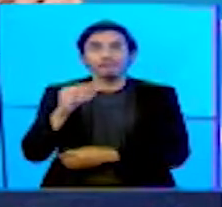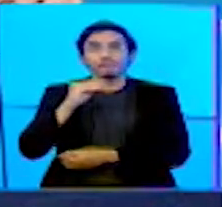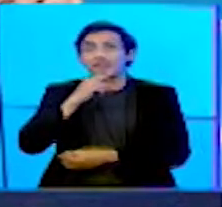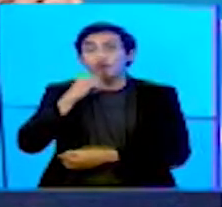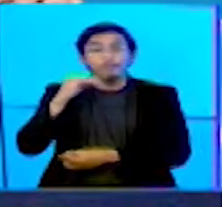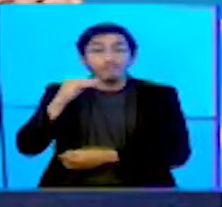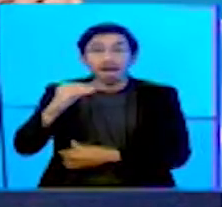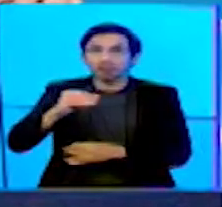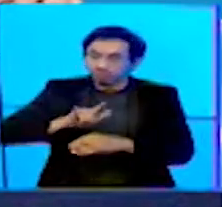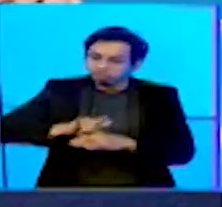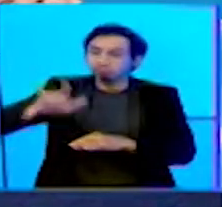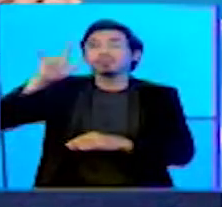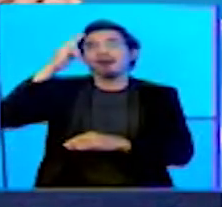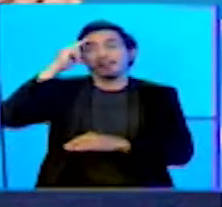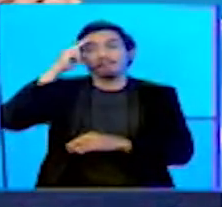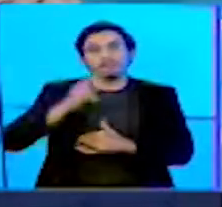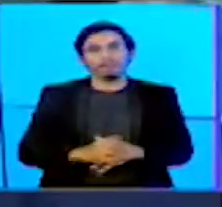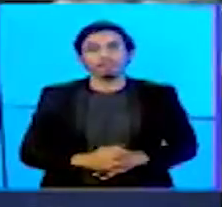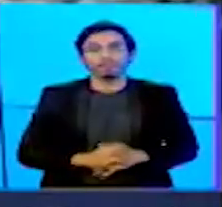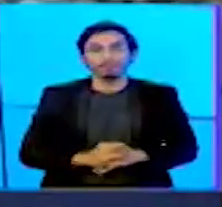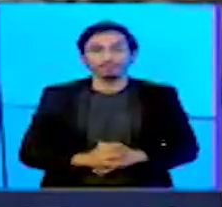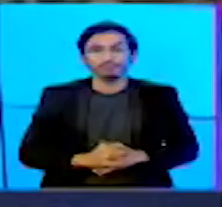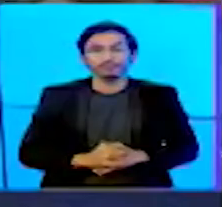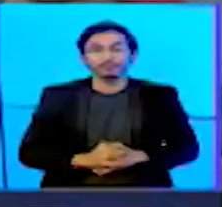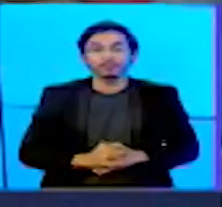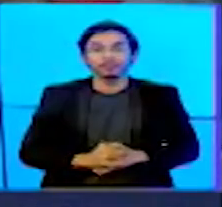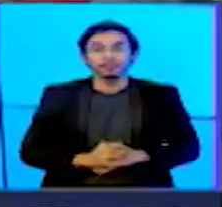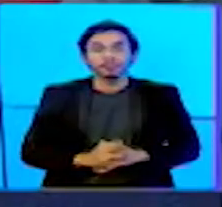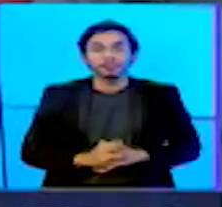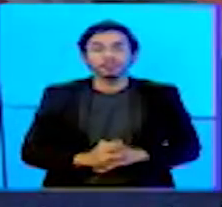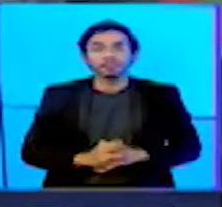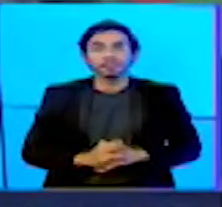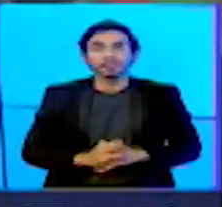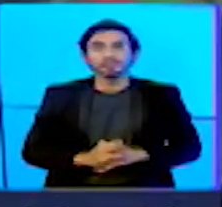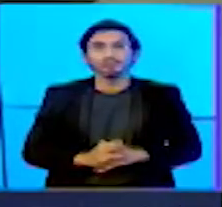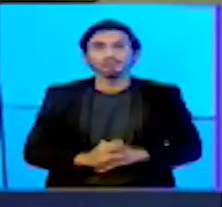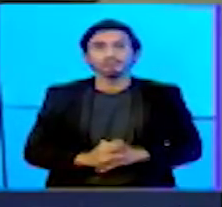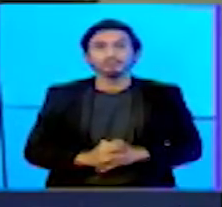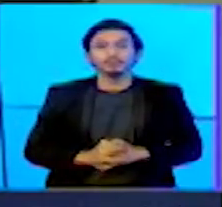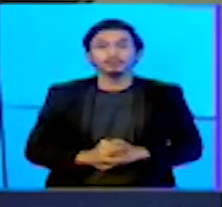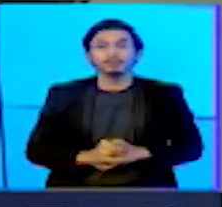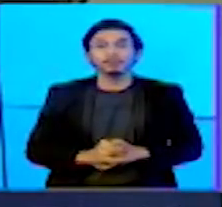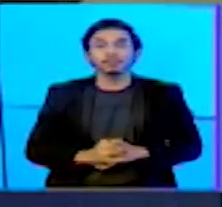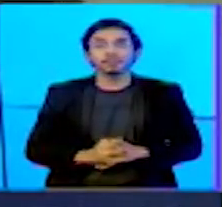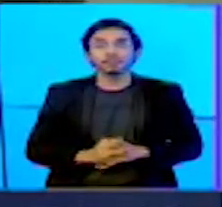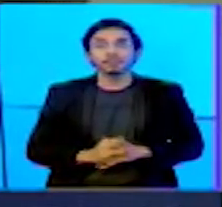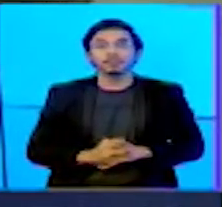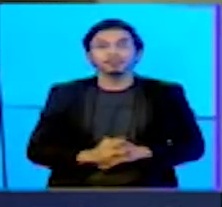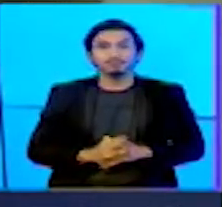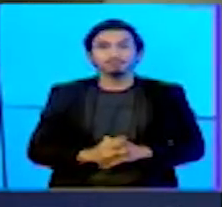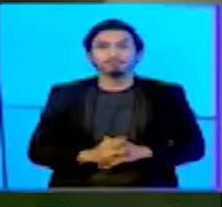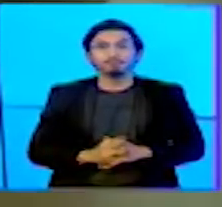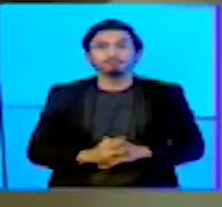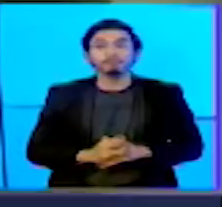diterbangkan ke Arab Saudi Hai menyentuh wajah bahagia dan